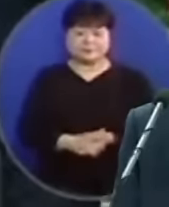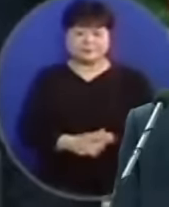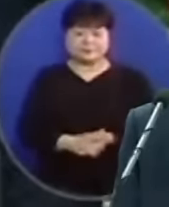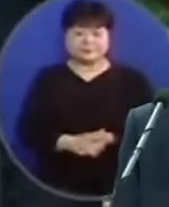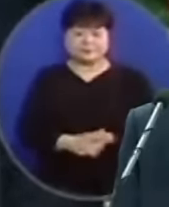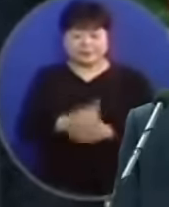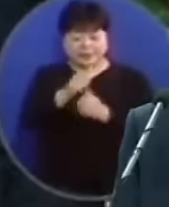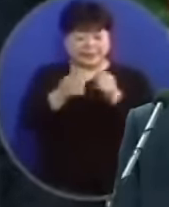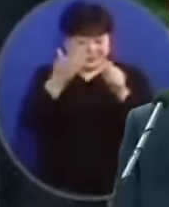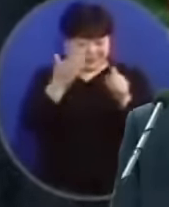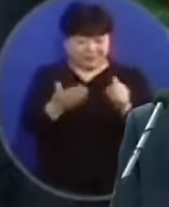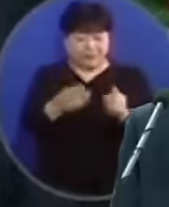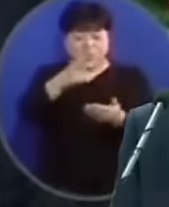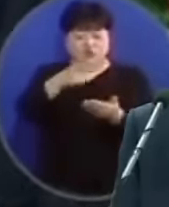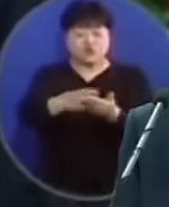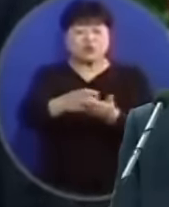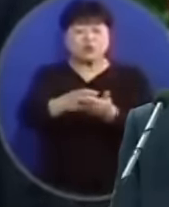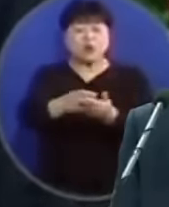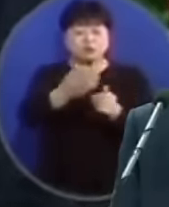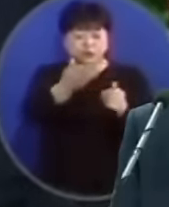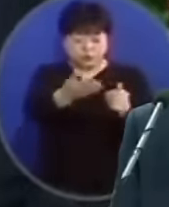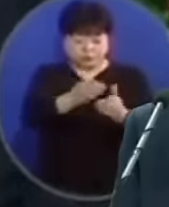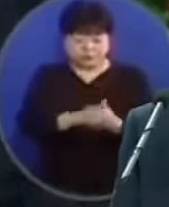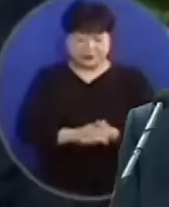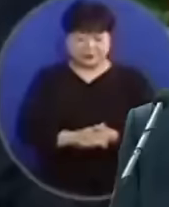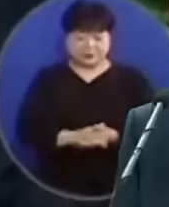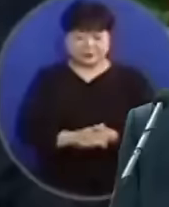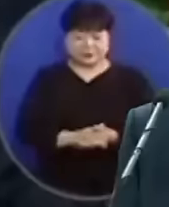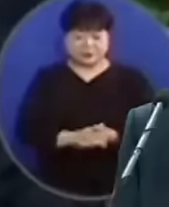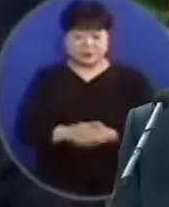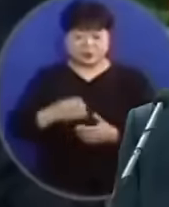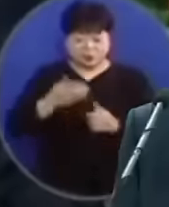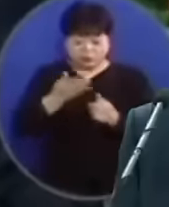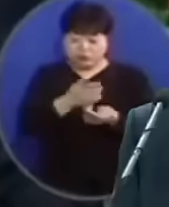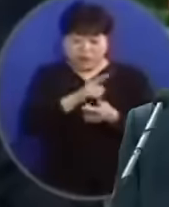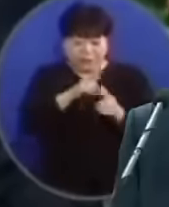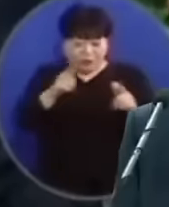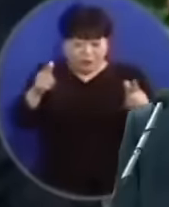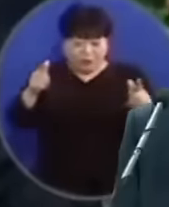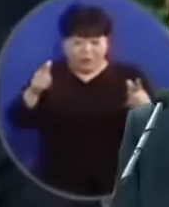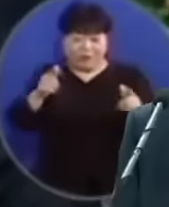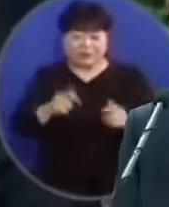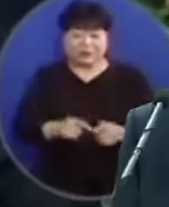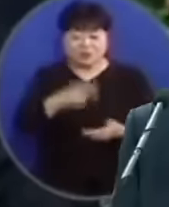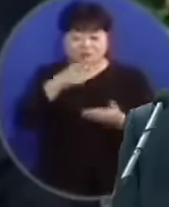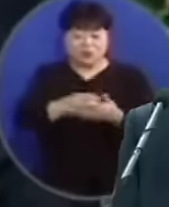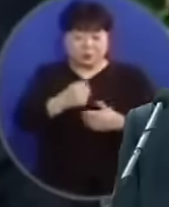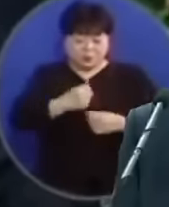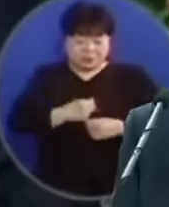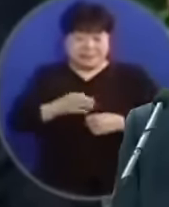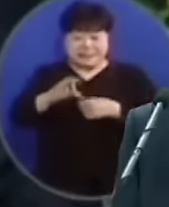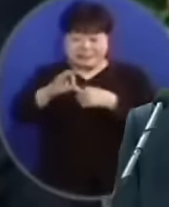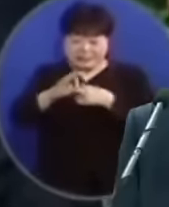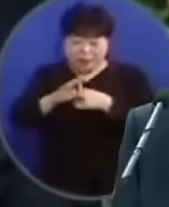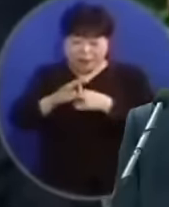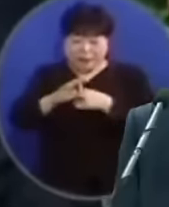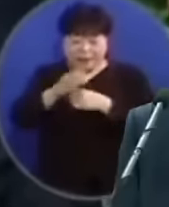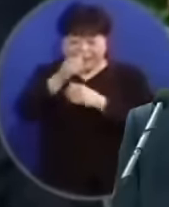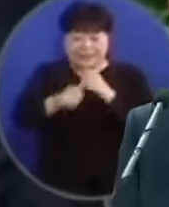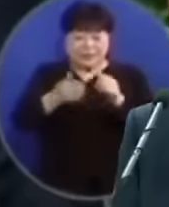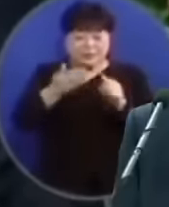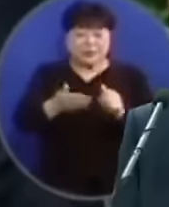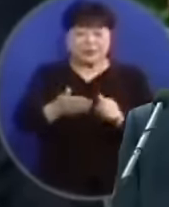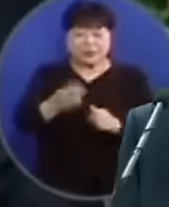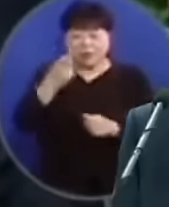위해서 하나님이 율법을 주신 것입니다. 괴롭히려고 주신 것이 아닙니다. 그러므로 율법을 지킨다는 것은 우리에게